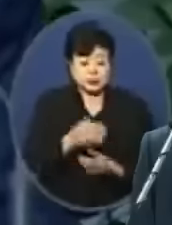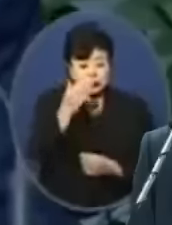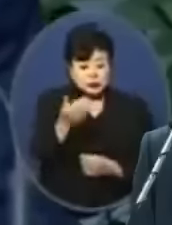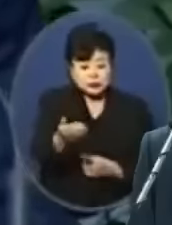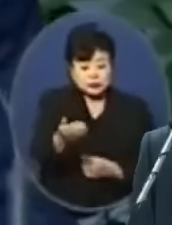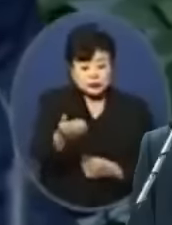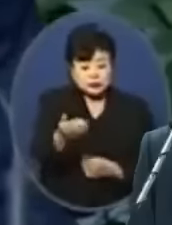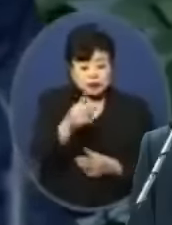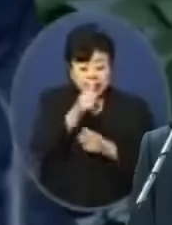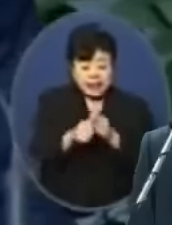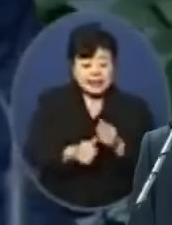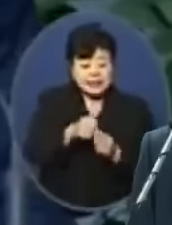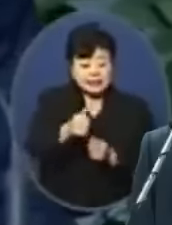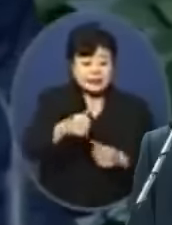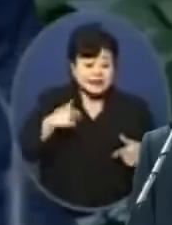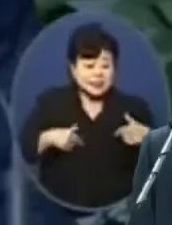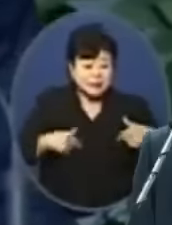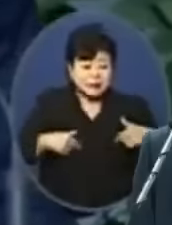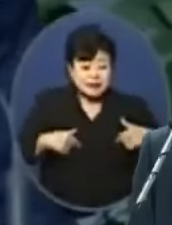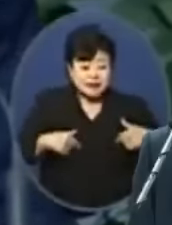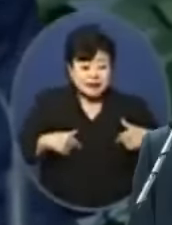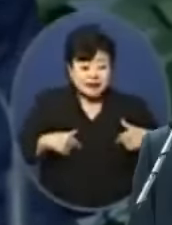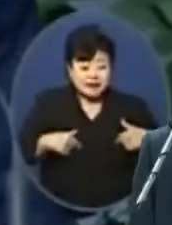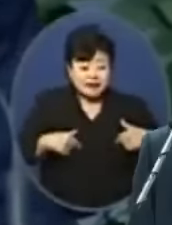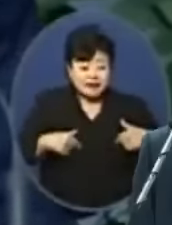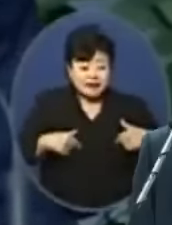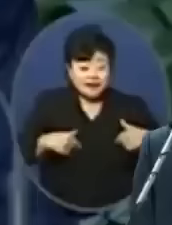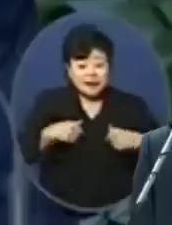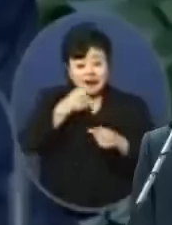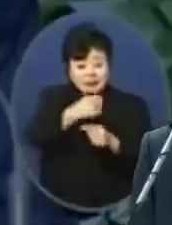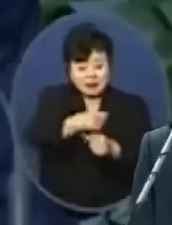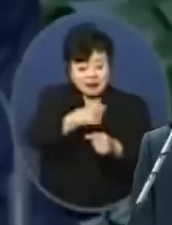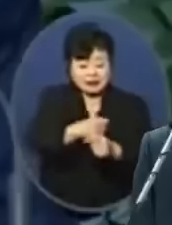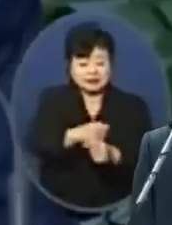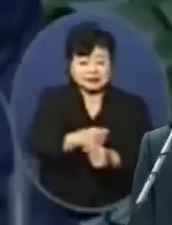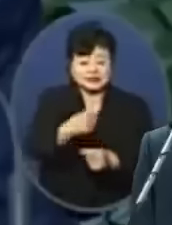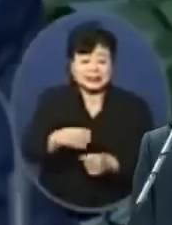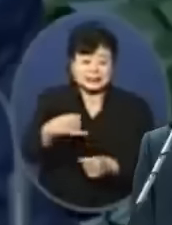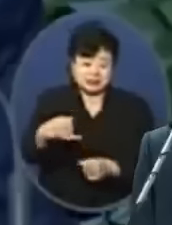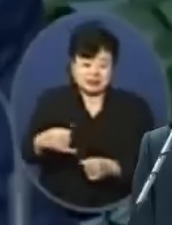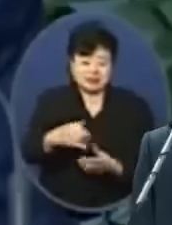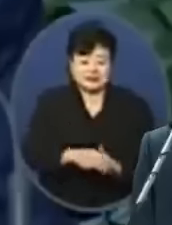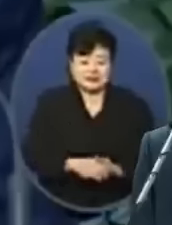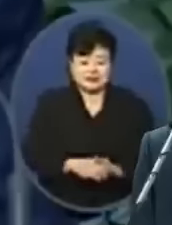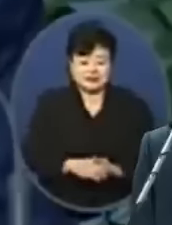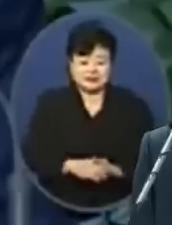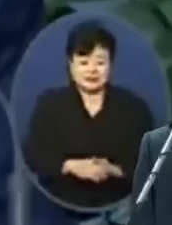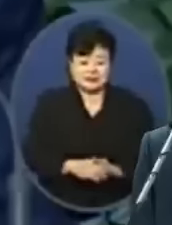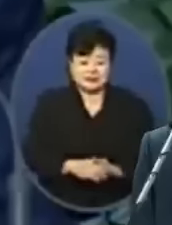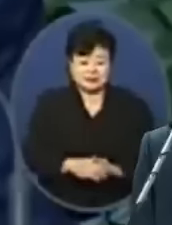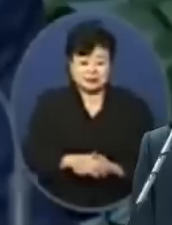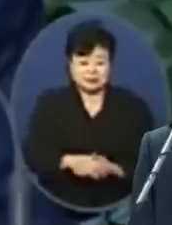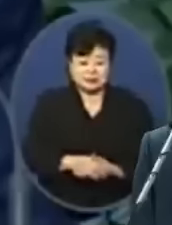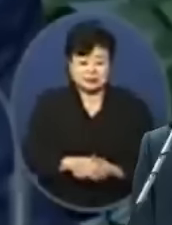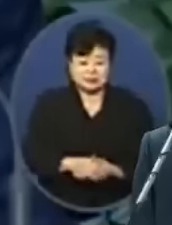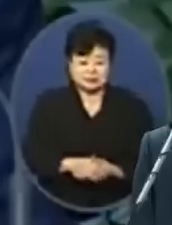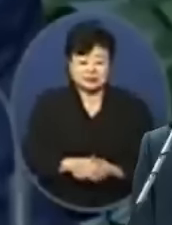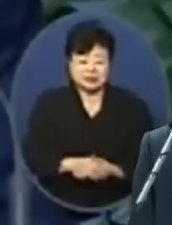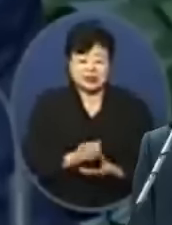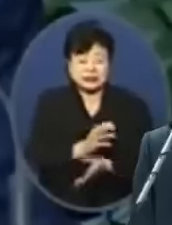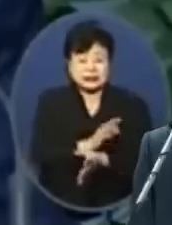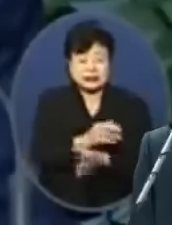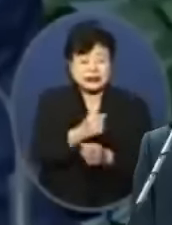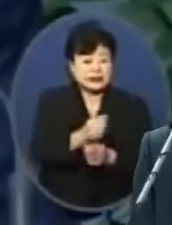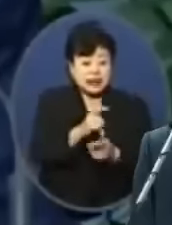여러분 하나님이 기뻐서 만든 자식들이지 쓸데없이 장난으로 만든